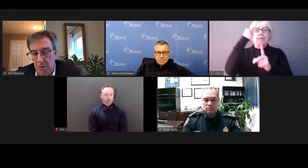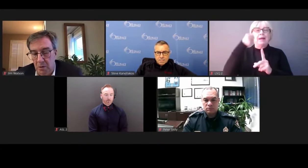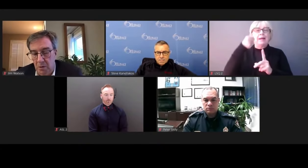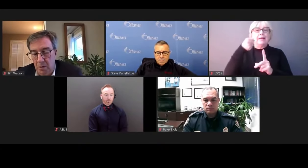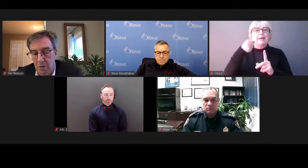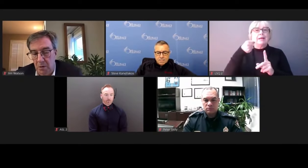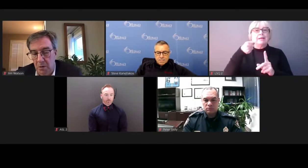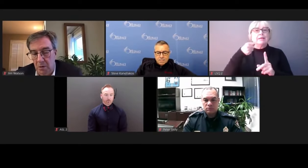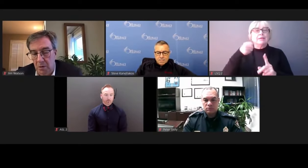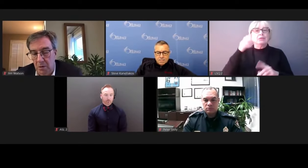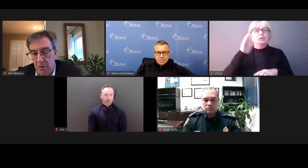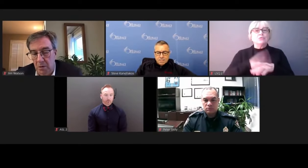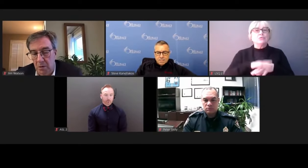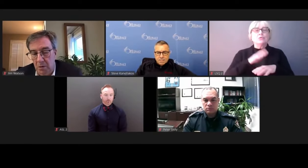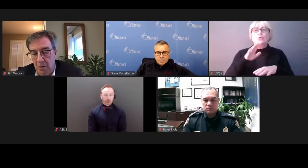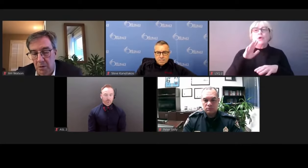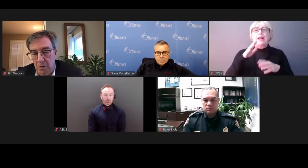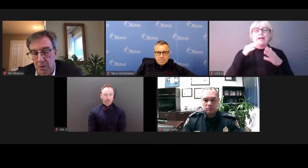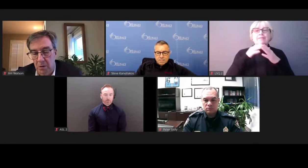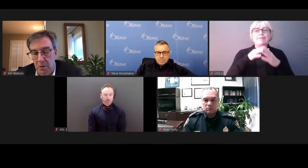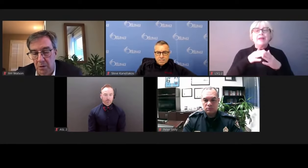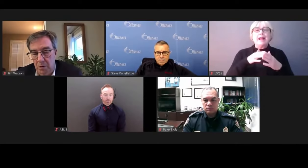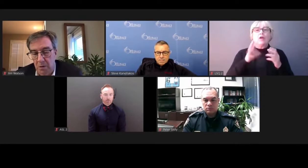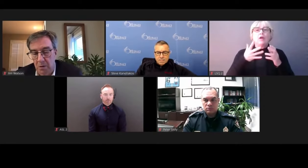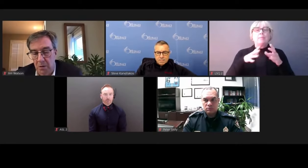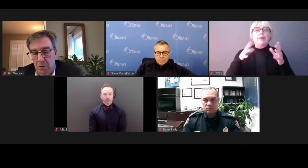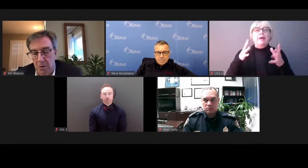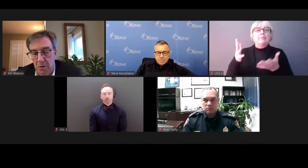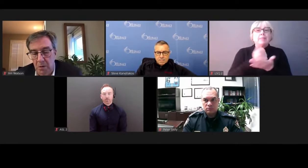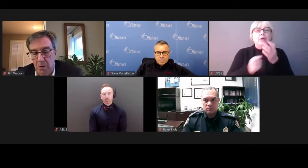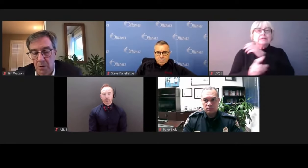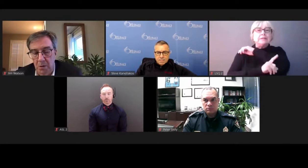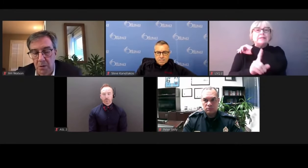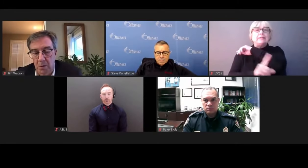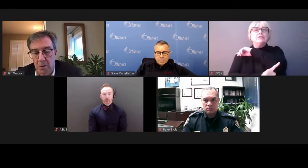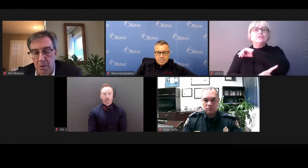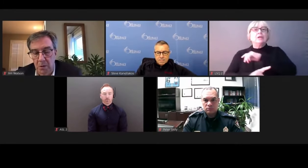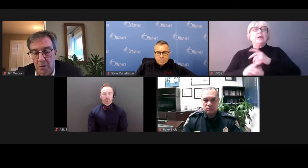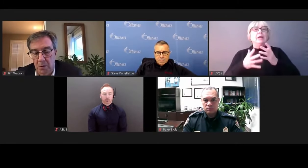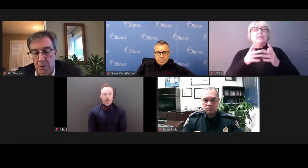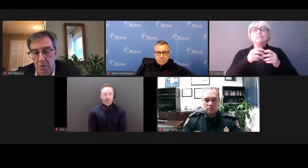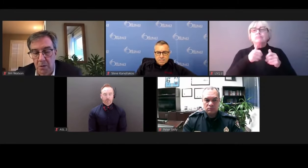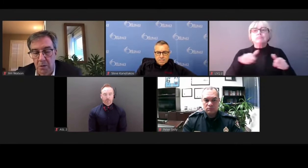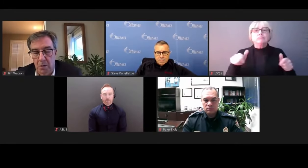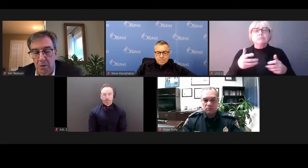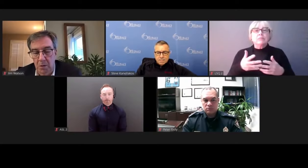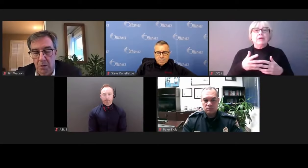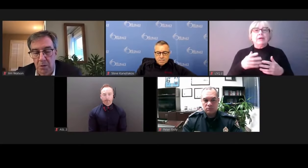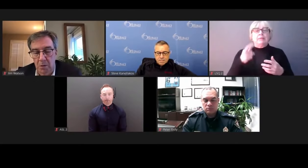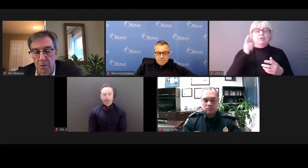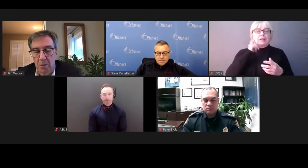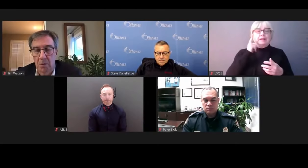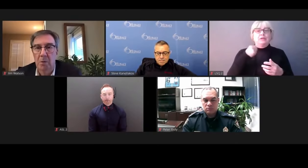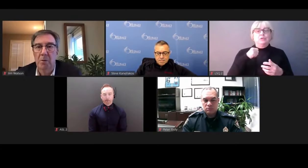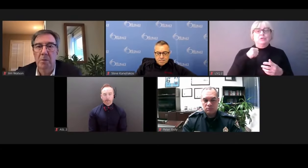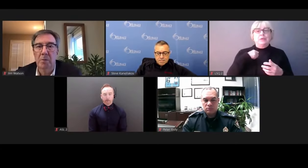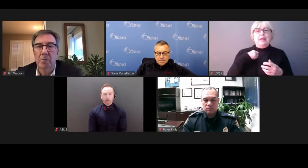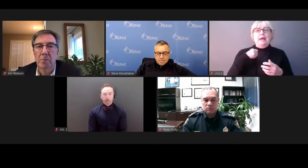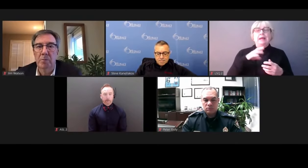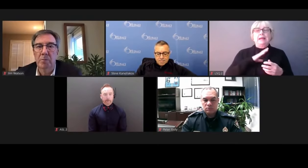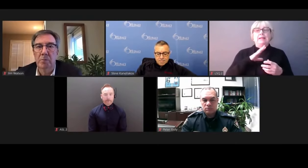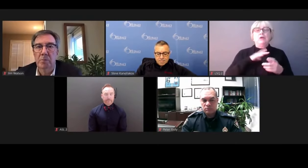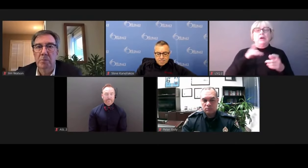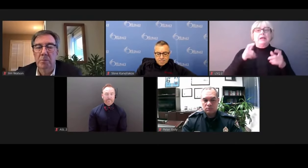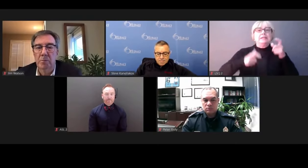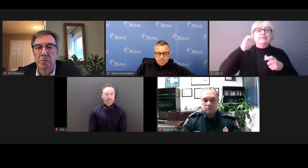sur des activités de la ville comme la collecte de déchets, par exemple. Mais j'entends de résidents depuis hier qu'il y a certains édifices à logement